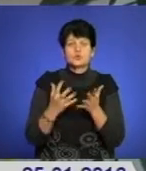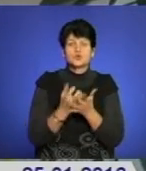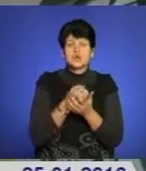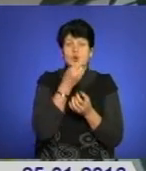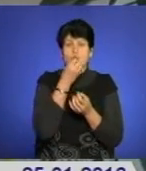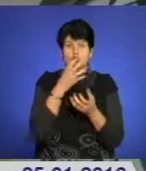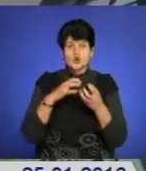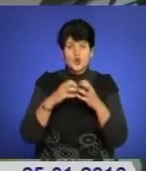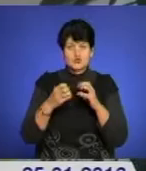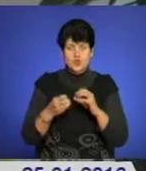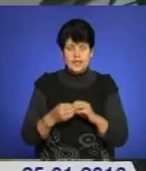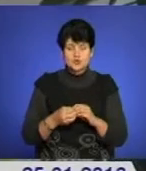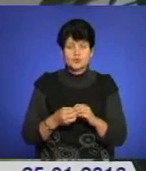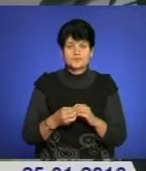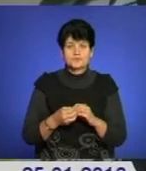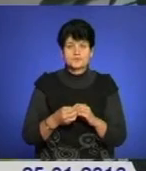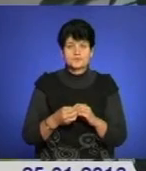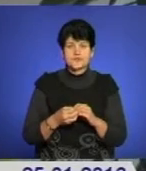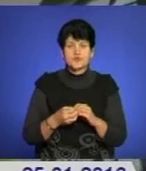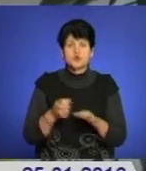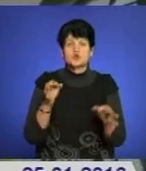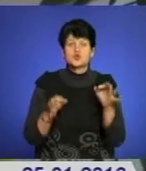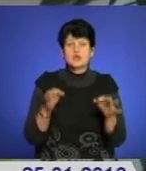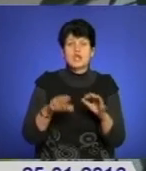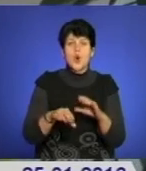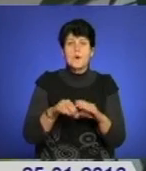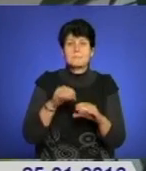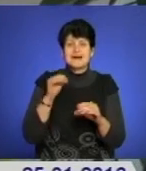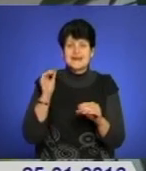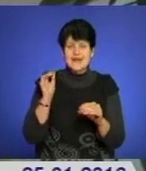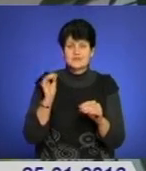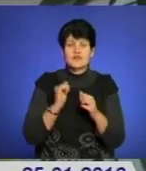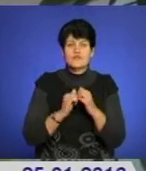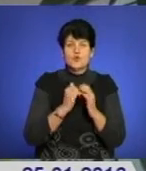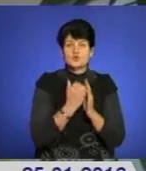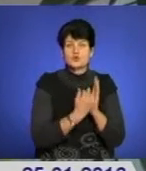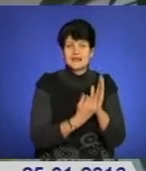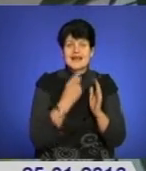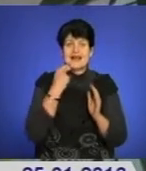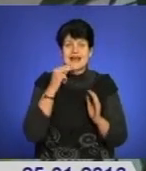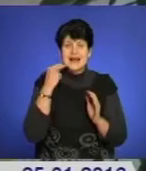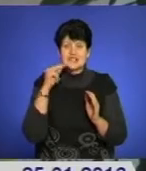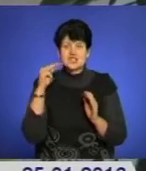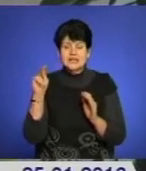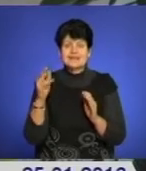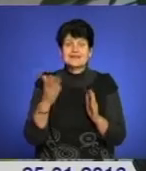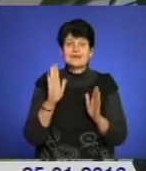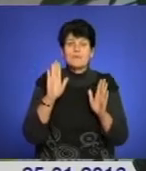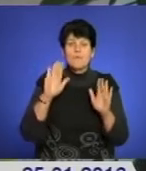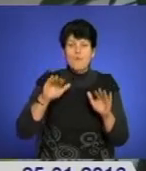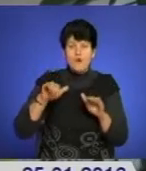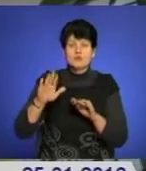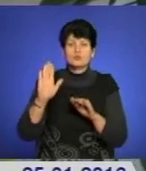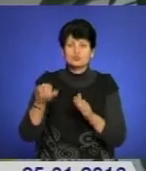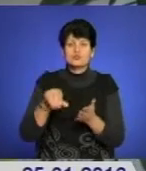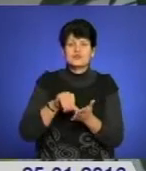хорошого результату. Журі обере в кожній номінації кращих, які будуть потім представлені